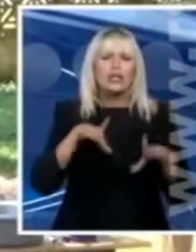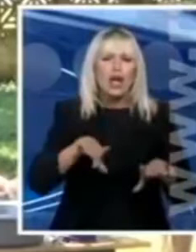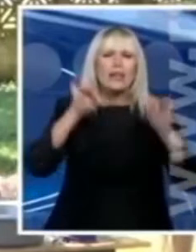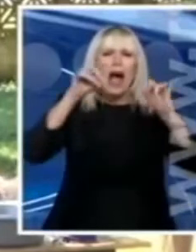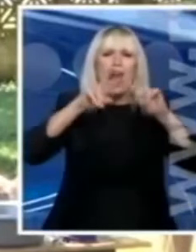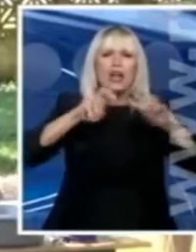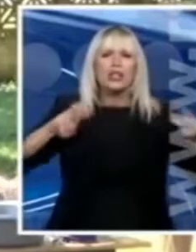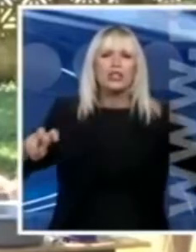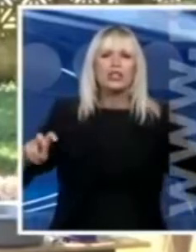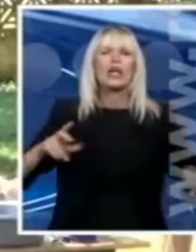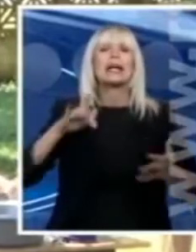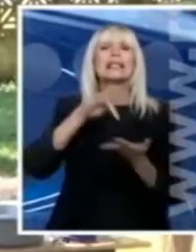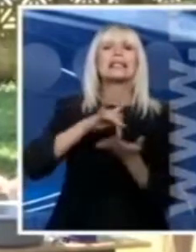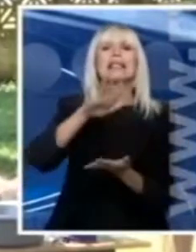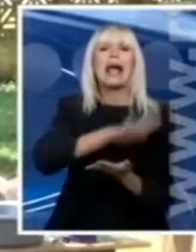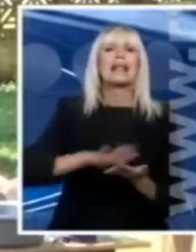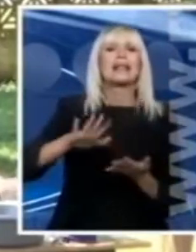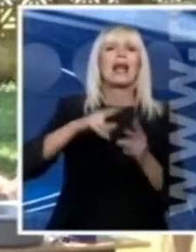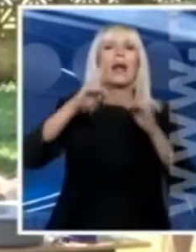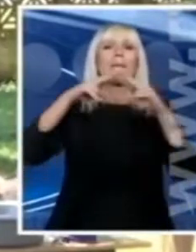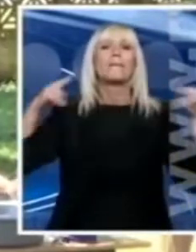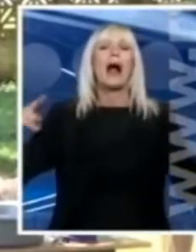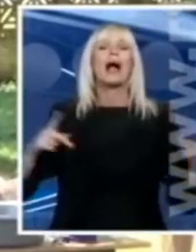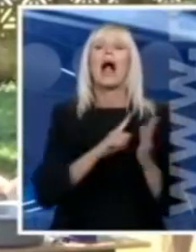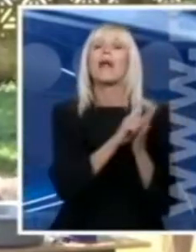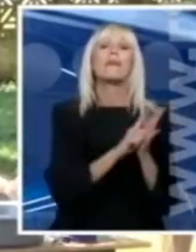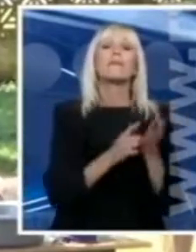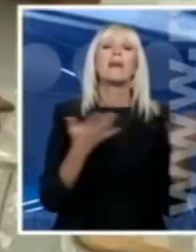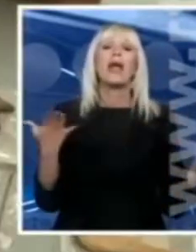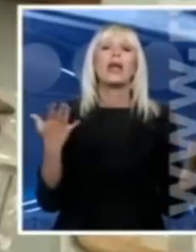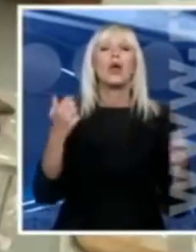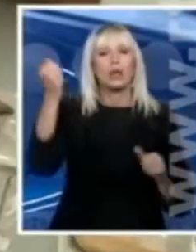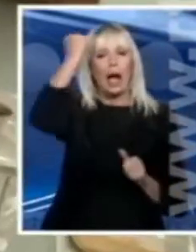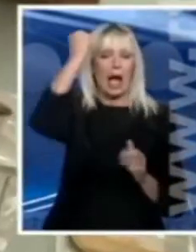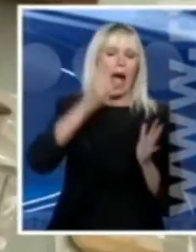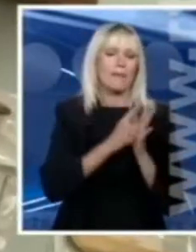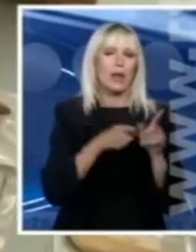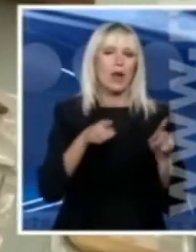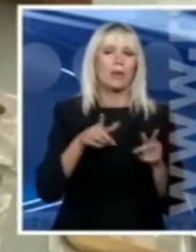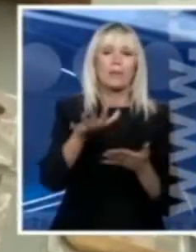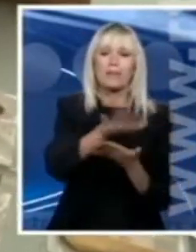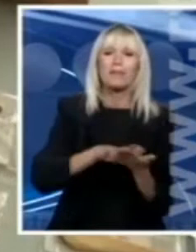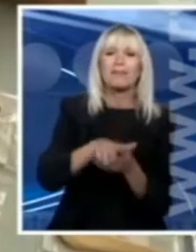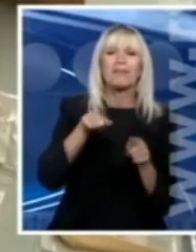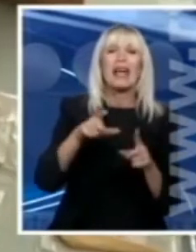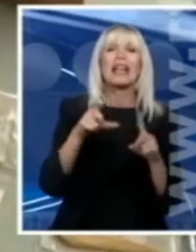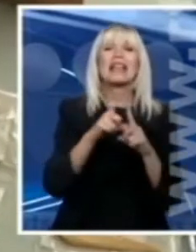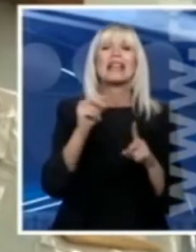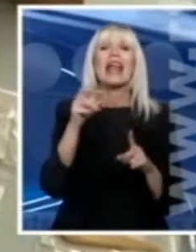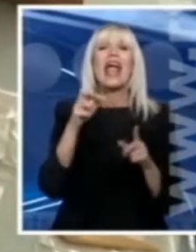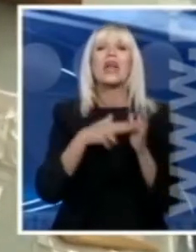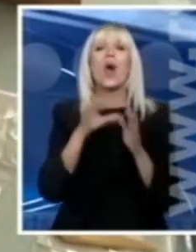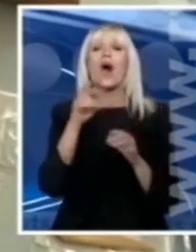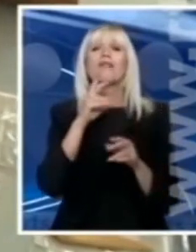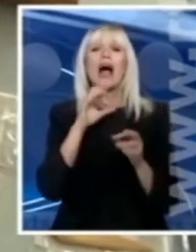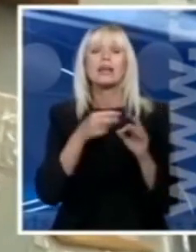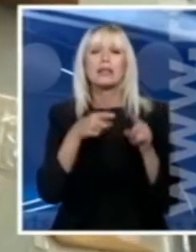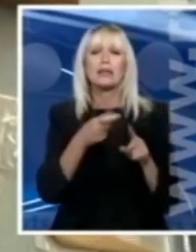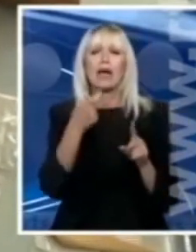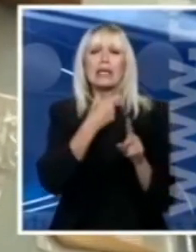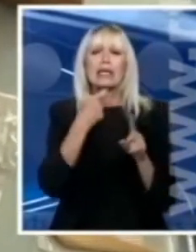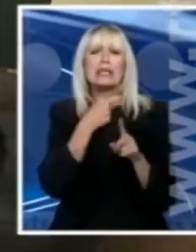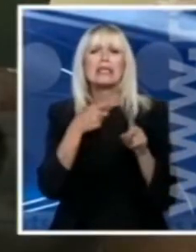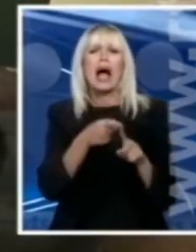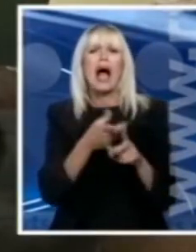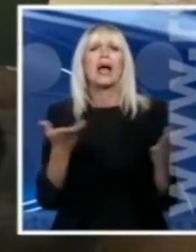nalazišta centralnog Balkana iz perioda Neolita. Naselje u Drenovcu je od Keopsove piramide starije više